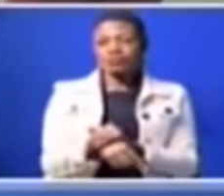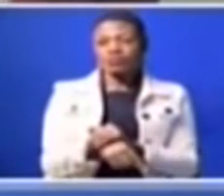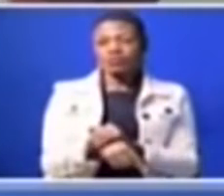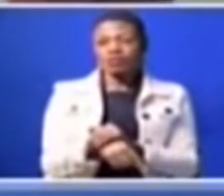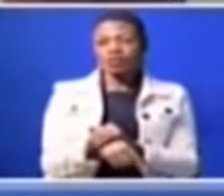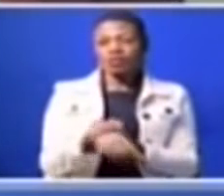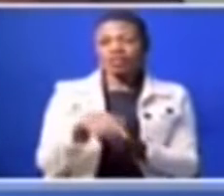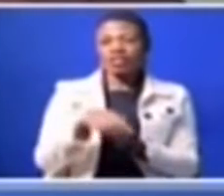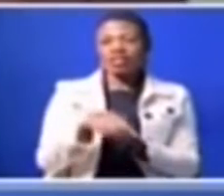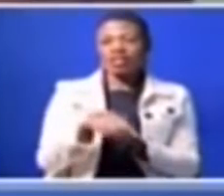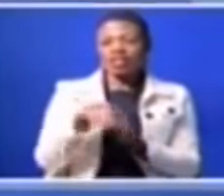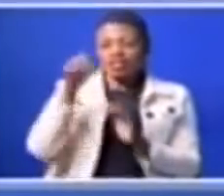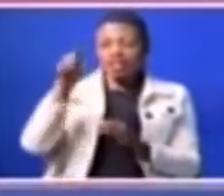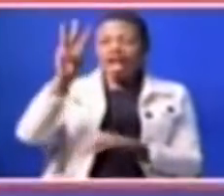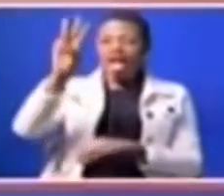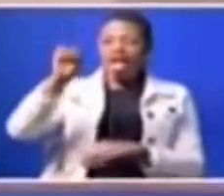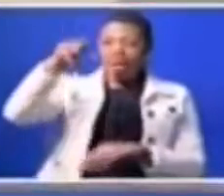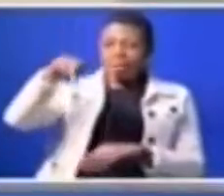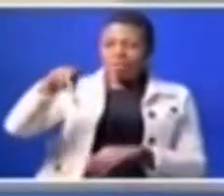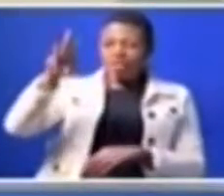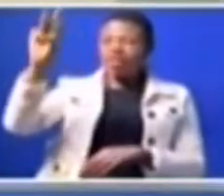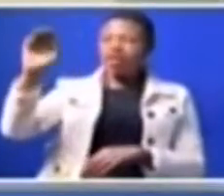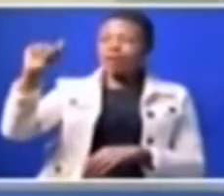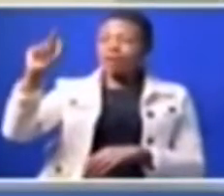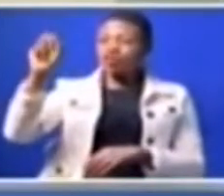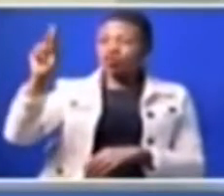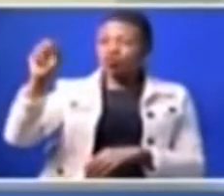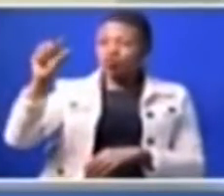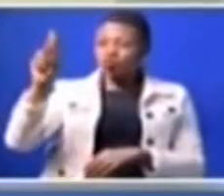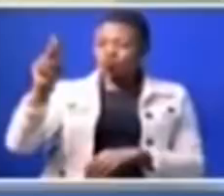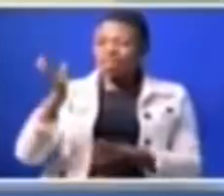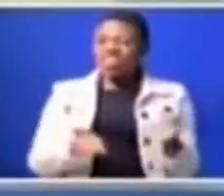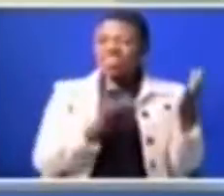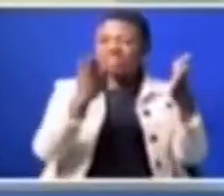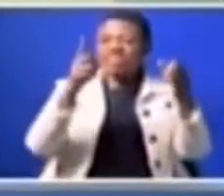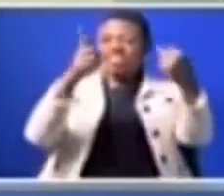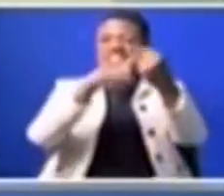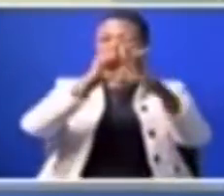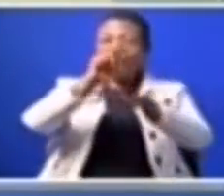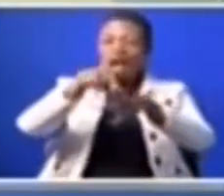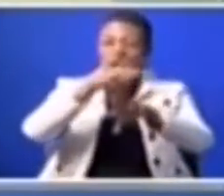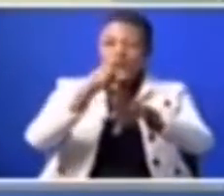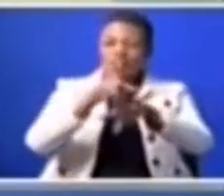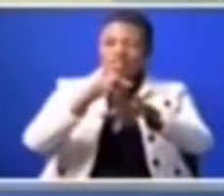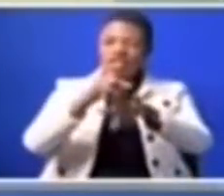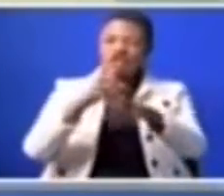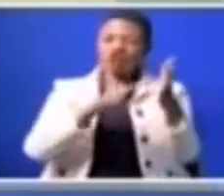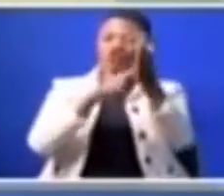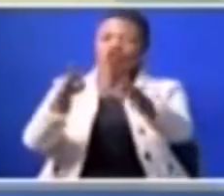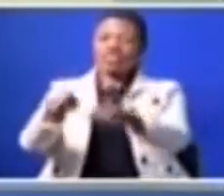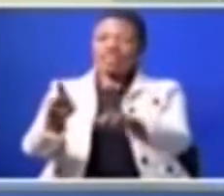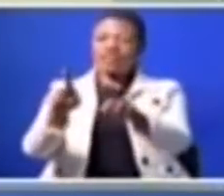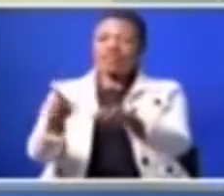Na Zubeida, yule mbunge wa eneo bunge la Matungu ameweza kupatiwa masaa 6 na maafisa wa polisi aweze kujitokeza na